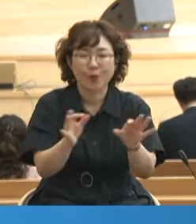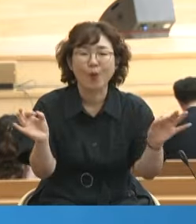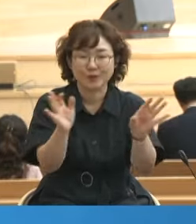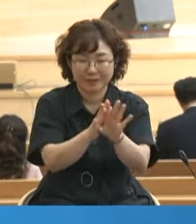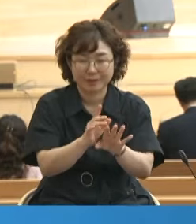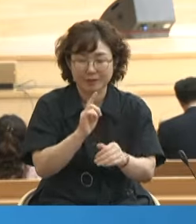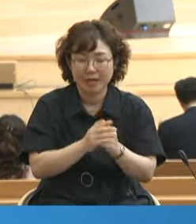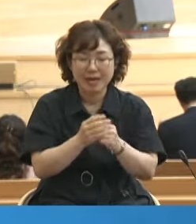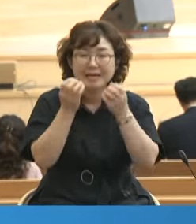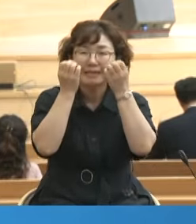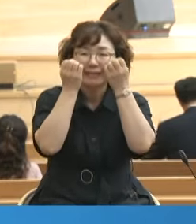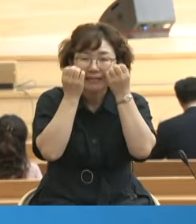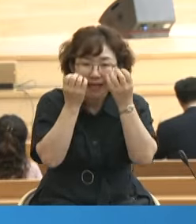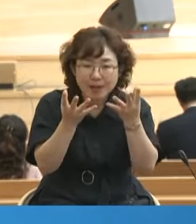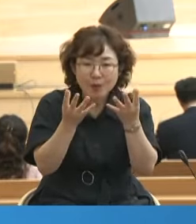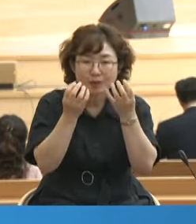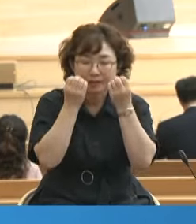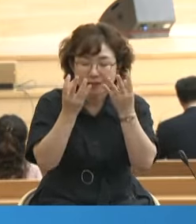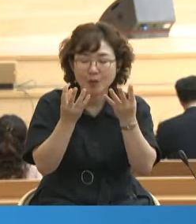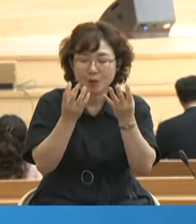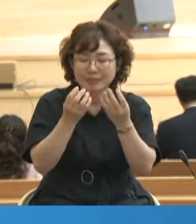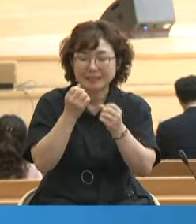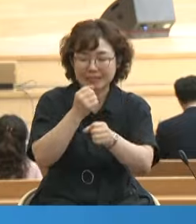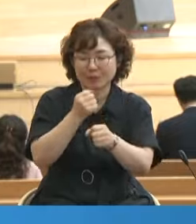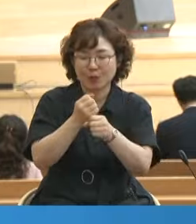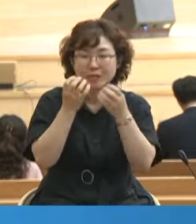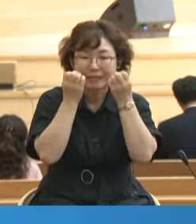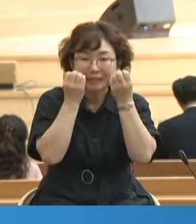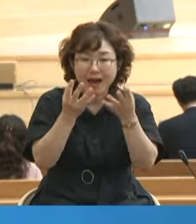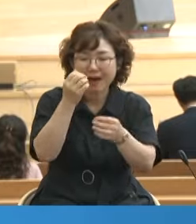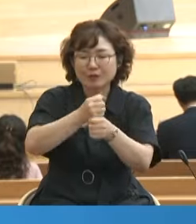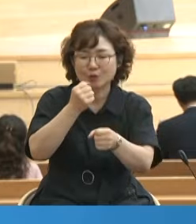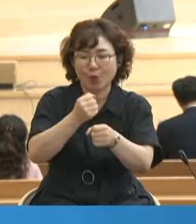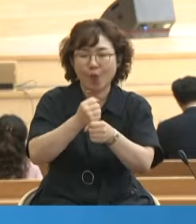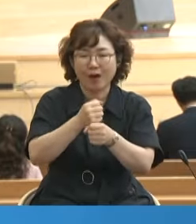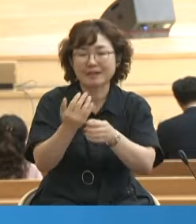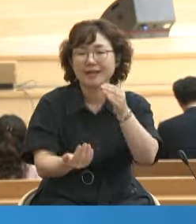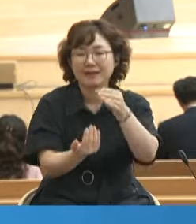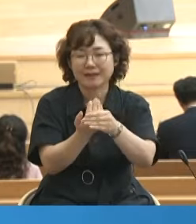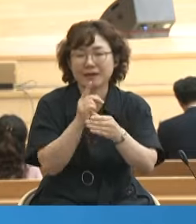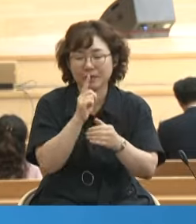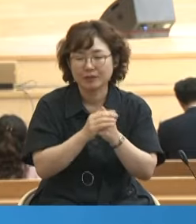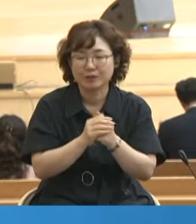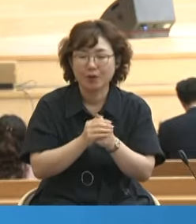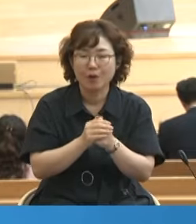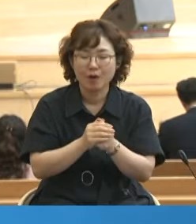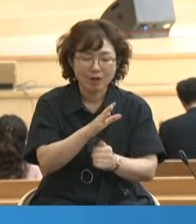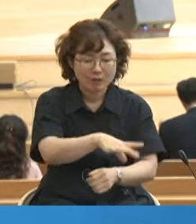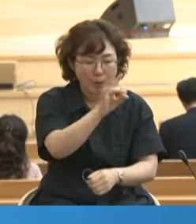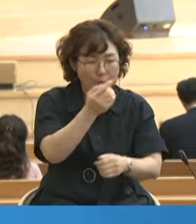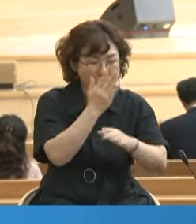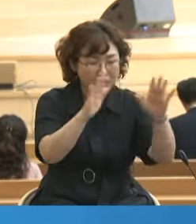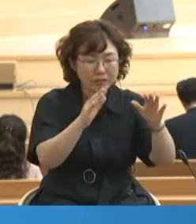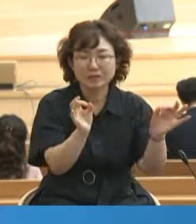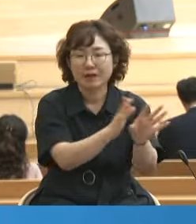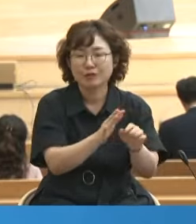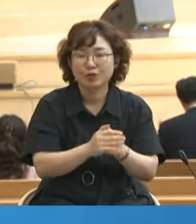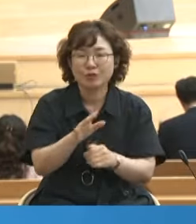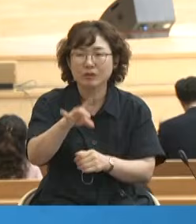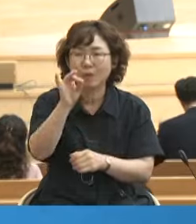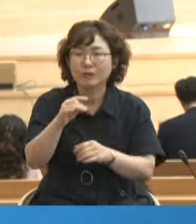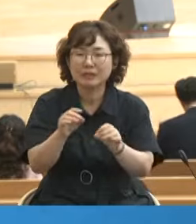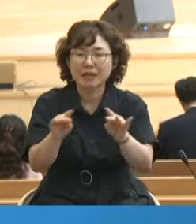얘기냐, 새 창조가 New Creation이 일어난다 그 말입니다. 처음 하늘이 없어요? 처음 땅이